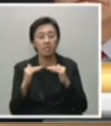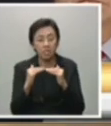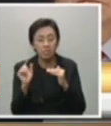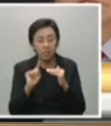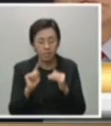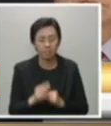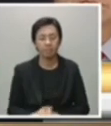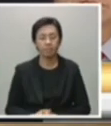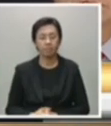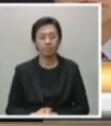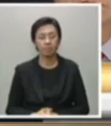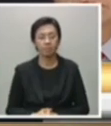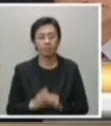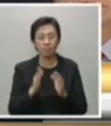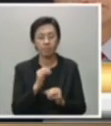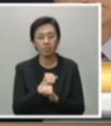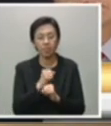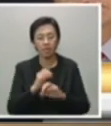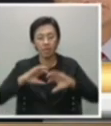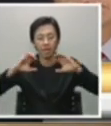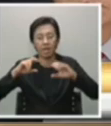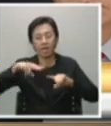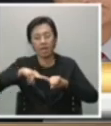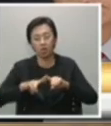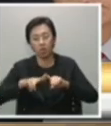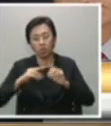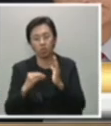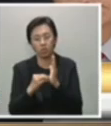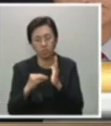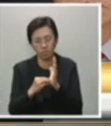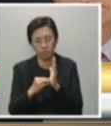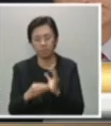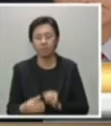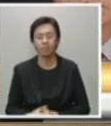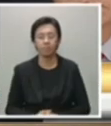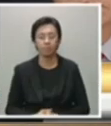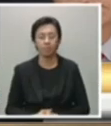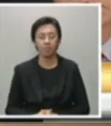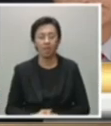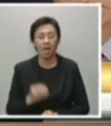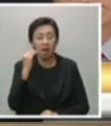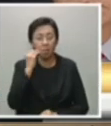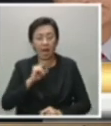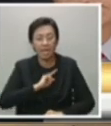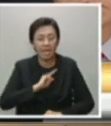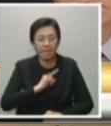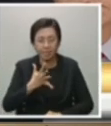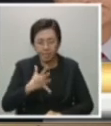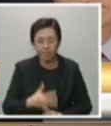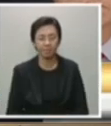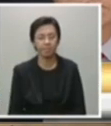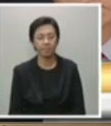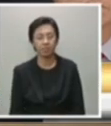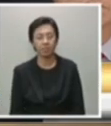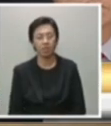ศัยต้องเป็นข้าราชการในสังกัดกทม.เท่านั้นต้องไม่มีบ้านของตนเองครอบครัวก็ไม่มีบ้